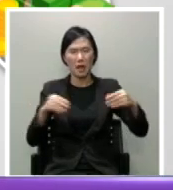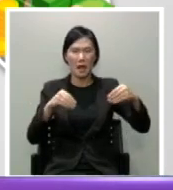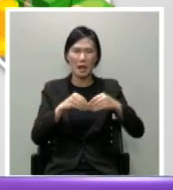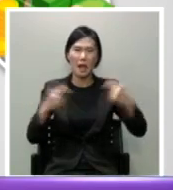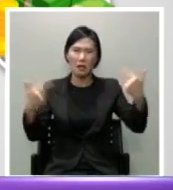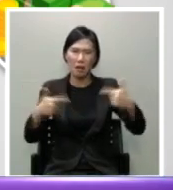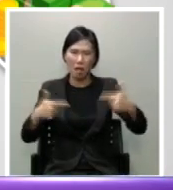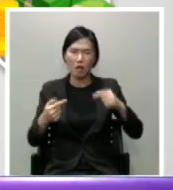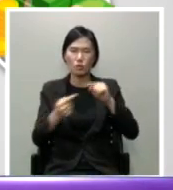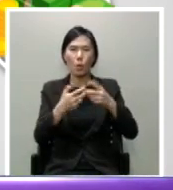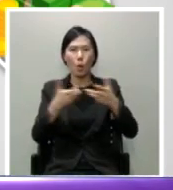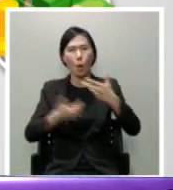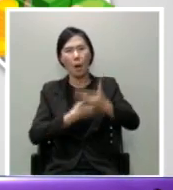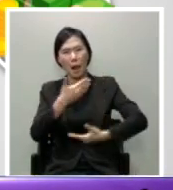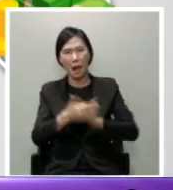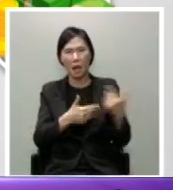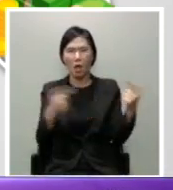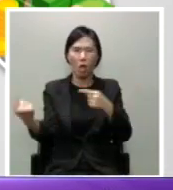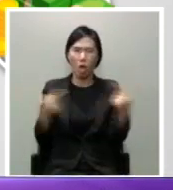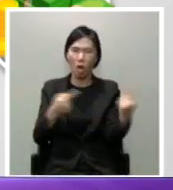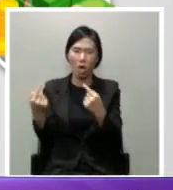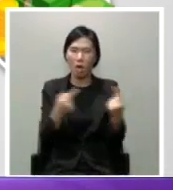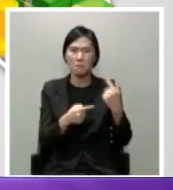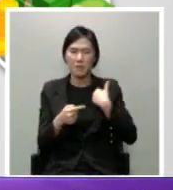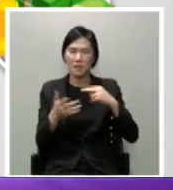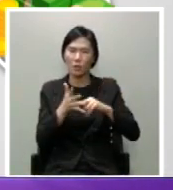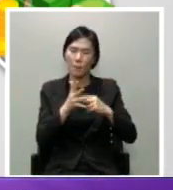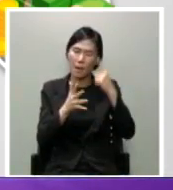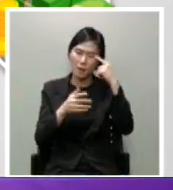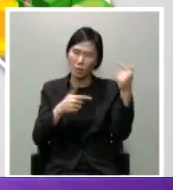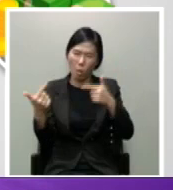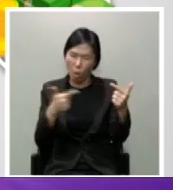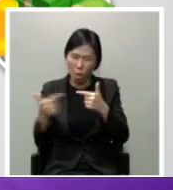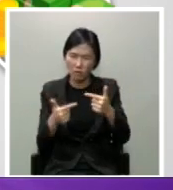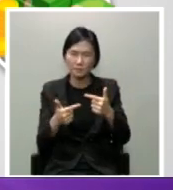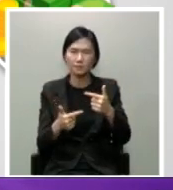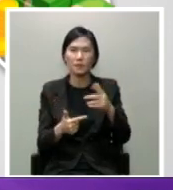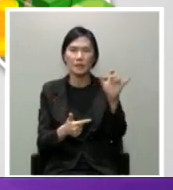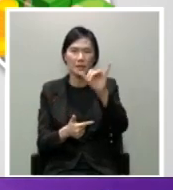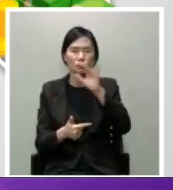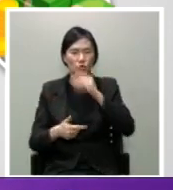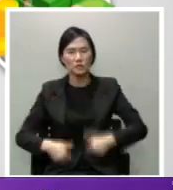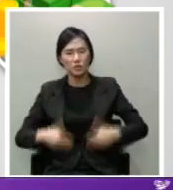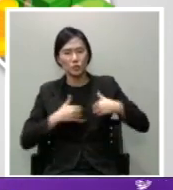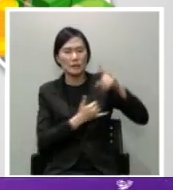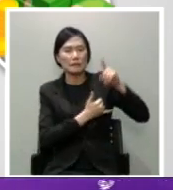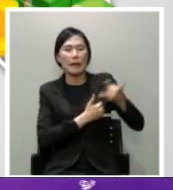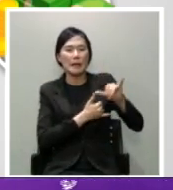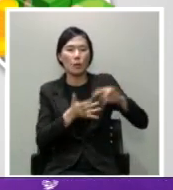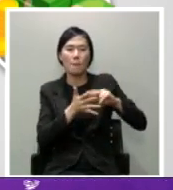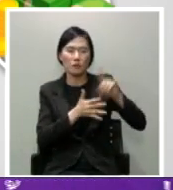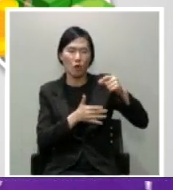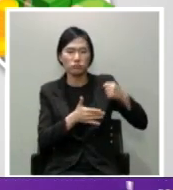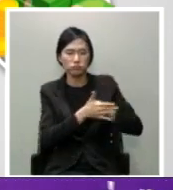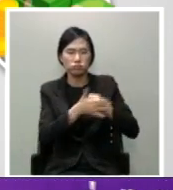ค้าตอบโต้กันแต่มันยังไม่หายนะขนาดนั้นหรอกชีวิตไม่สิ้นก็ดิ้นไปยังมีปัญญาจะสู้อี